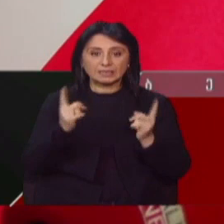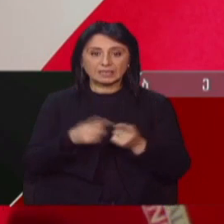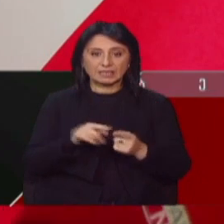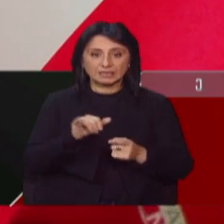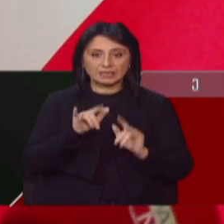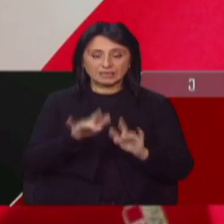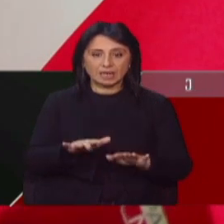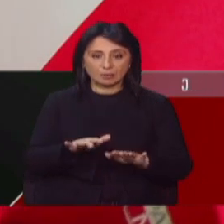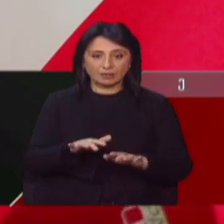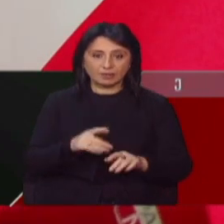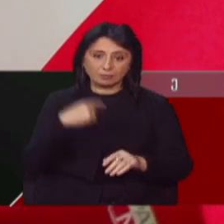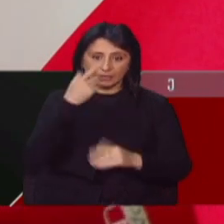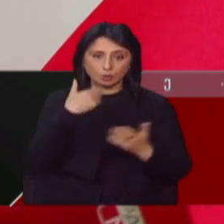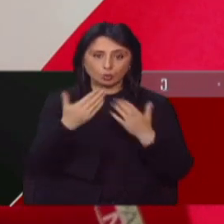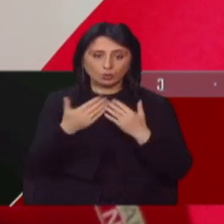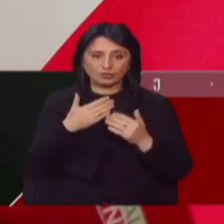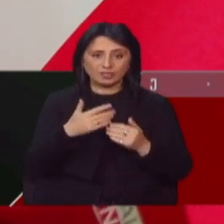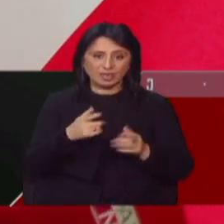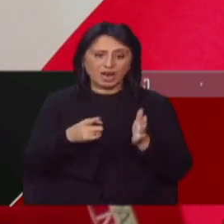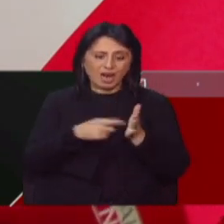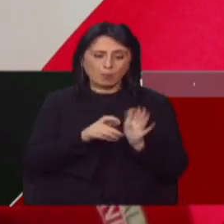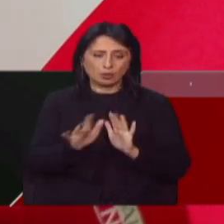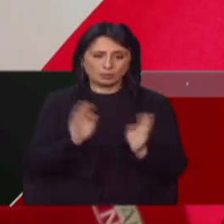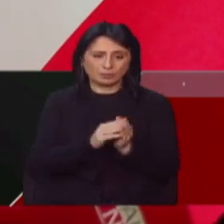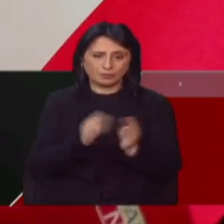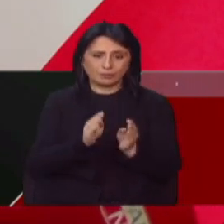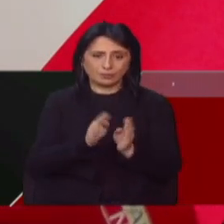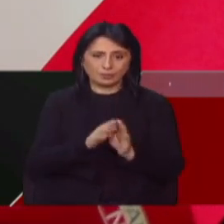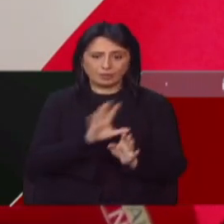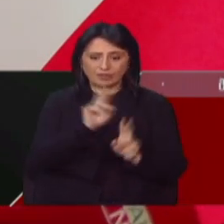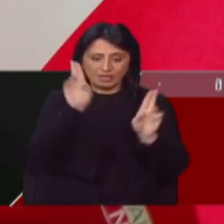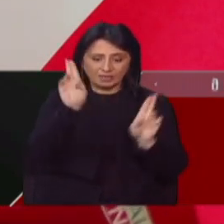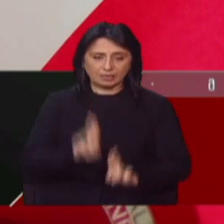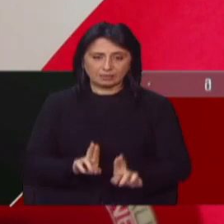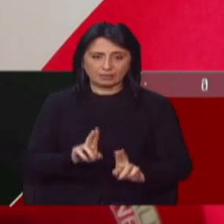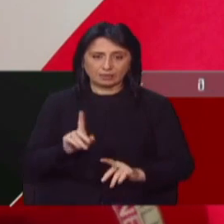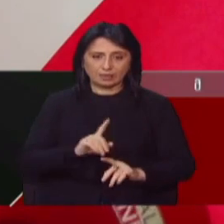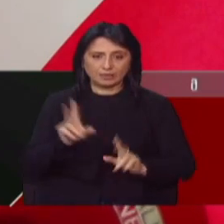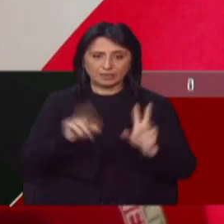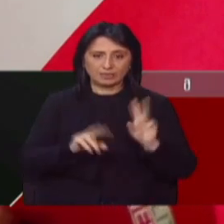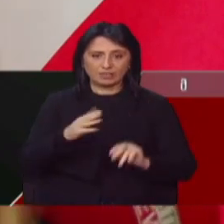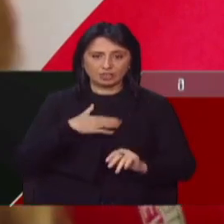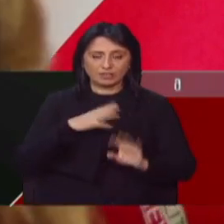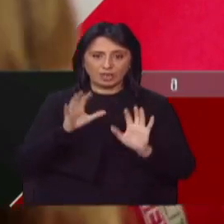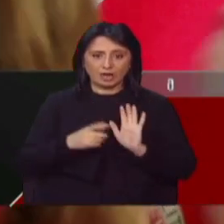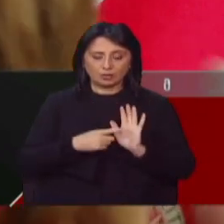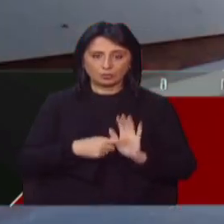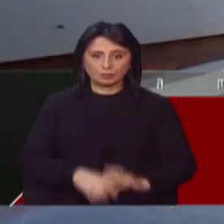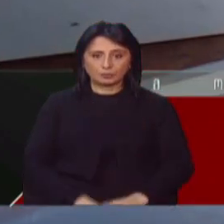რომელთანაც საქმიანი ან პირადი ურთიერთობა, ანუ საგამოძიებო მოქმედებები გრძელდება ყველა იმ სტანდარტით, რასაც ითვალისწინებს ჩვენი კანონმდებლობა.